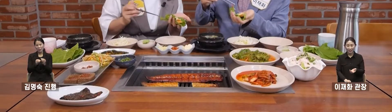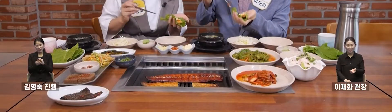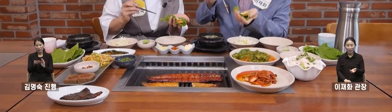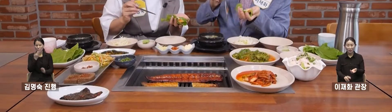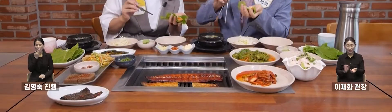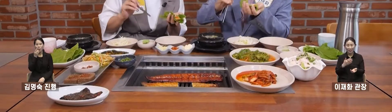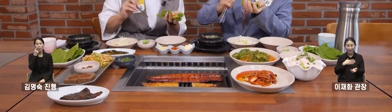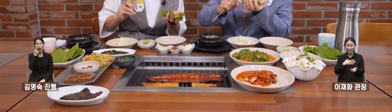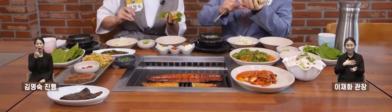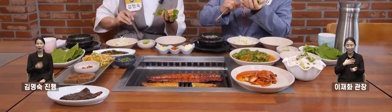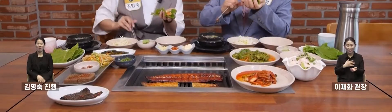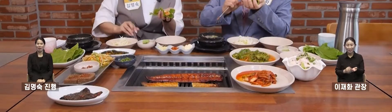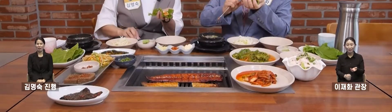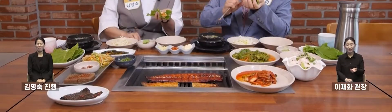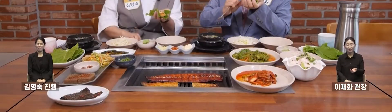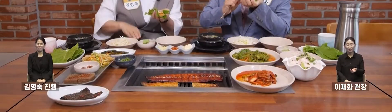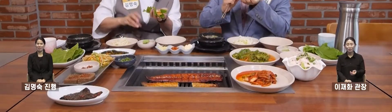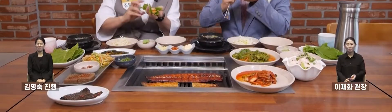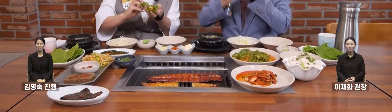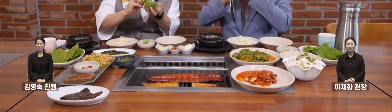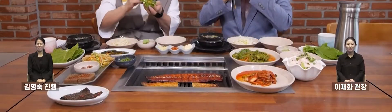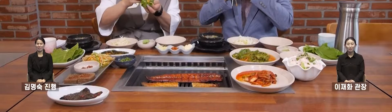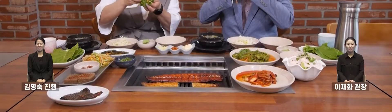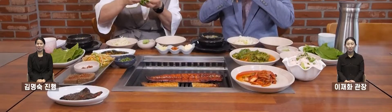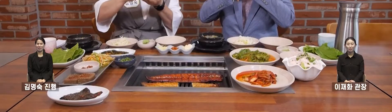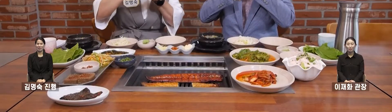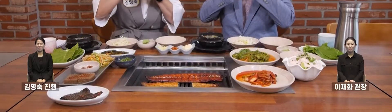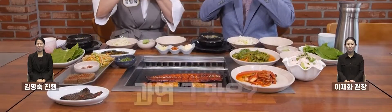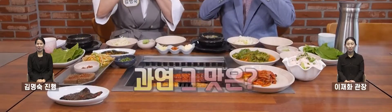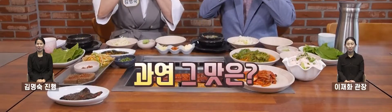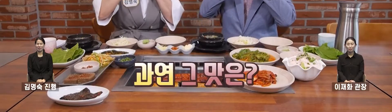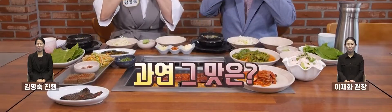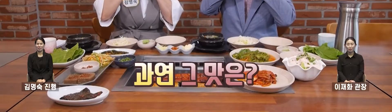요렇게 해서 한번 맛을 예, 맛을 볼게요.